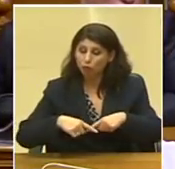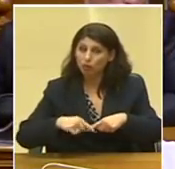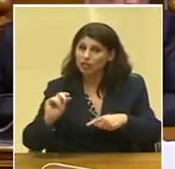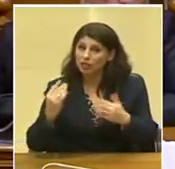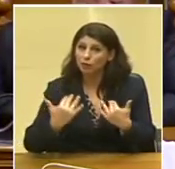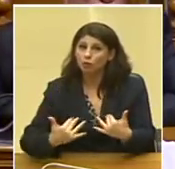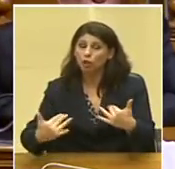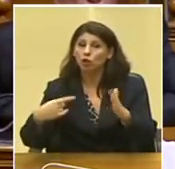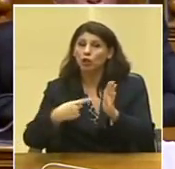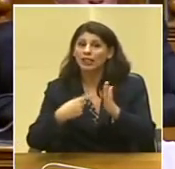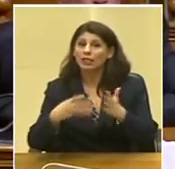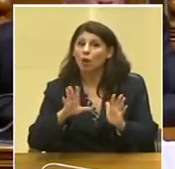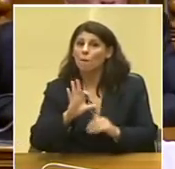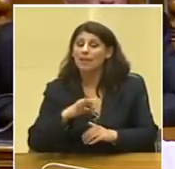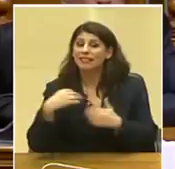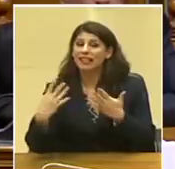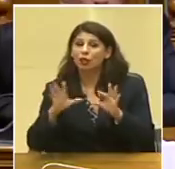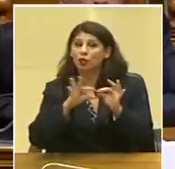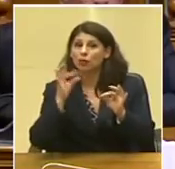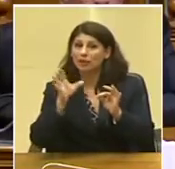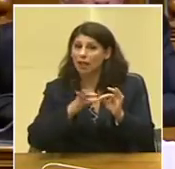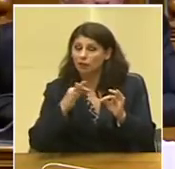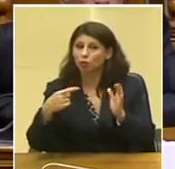το 1959, το Σεπτέμβριο του 1959.